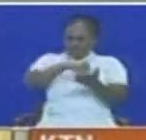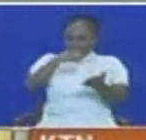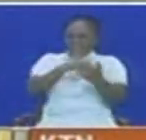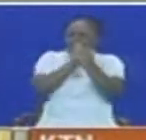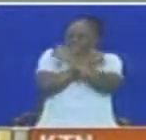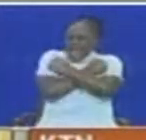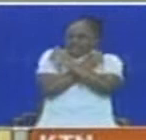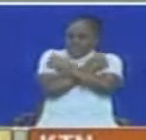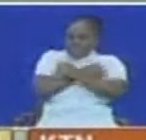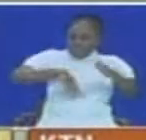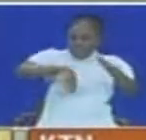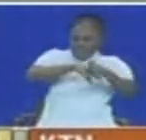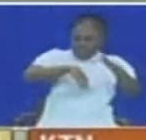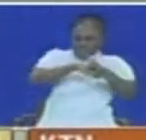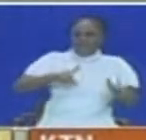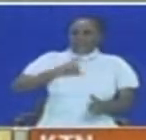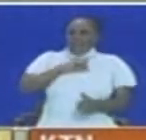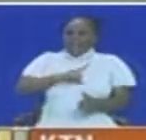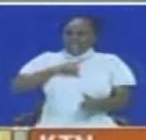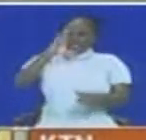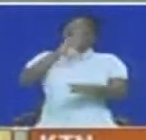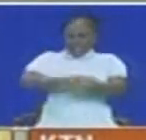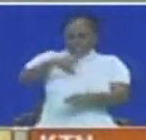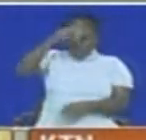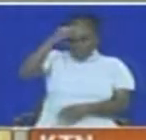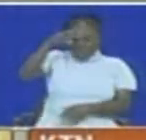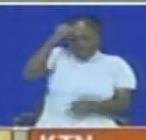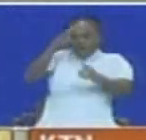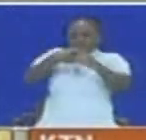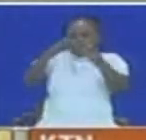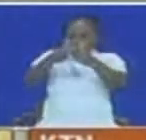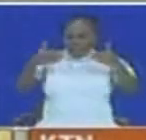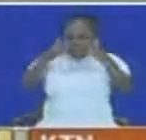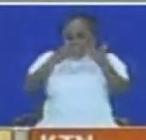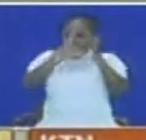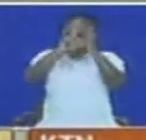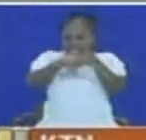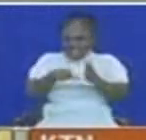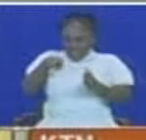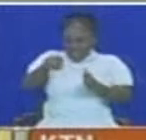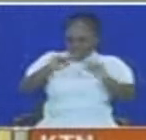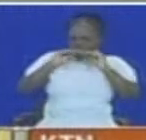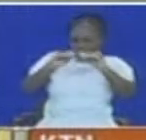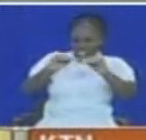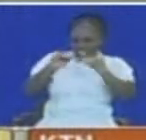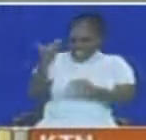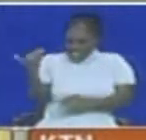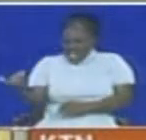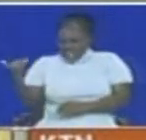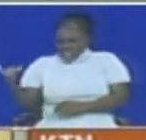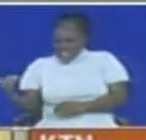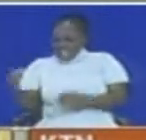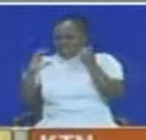soka ambao wamebahatika kupata mafunzo kutoka klabu ya Arsenal na hatimaye kupewa jukumu la kufunza wachezaji wa changa katika